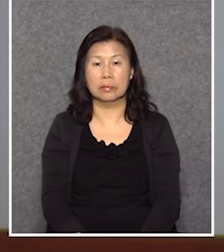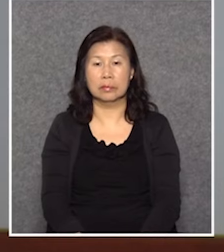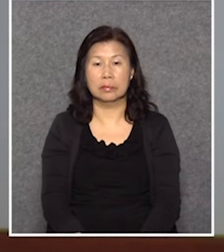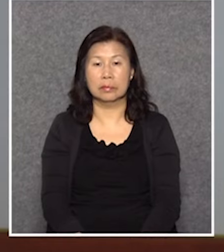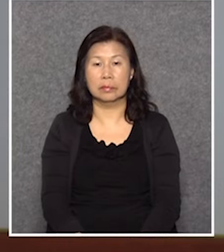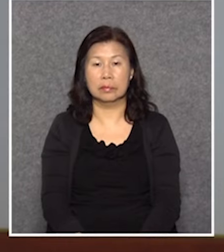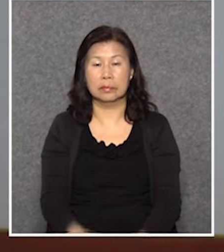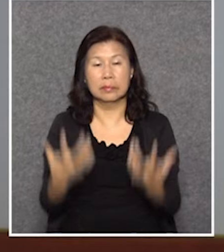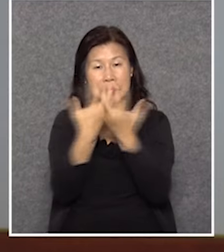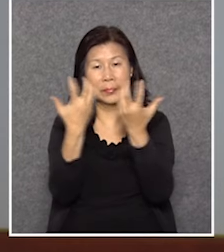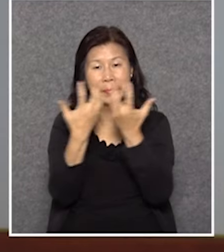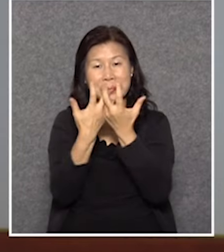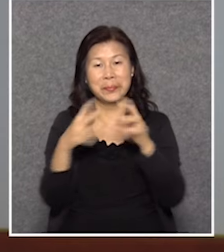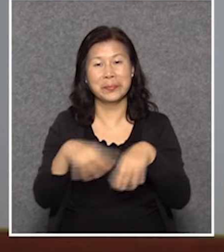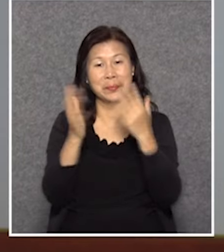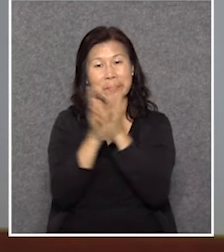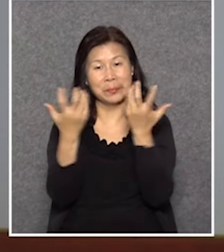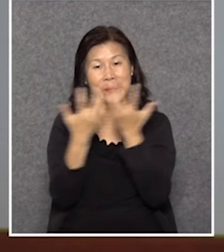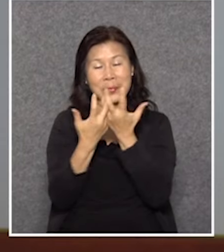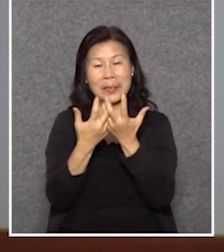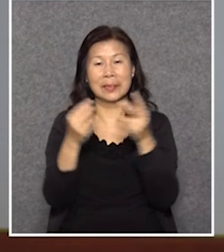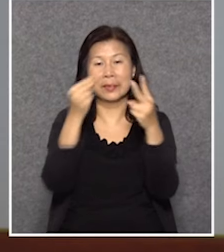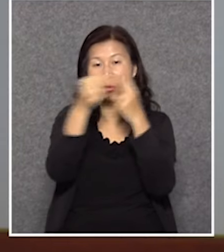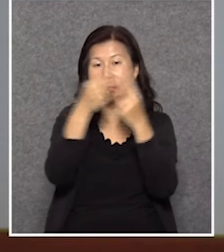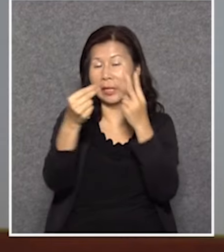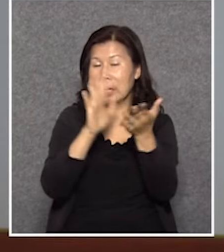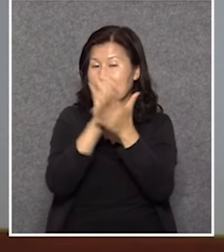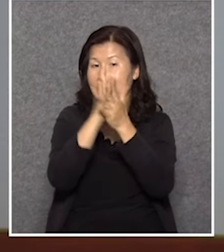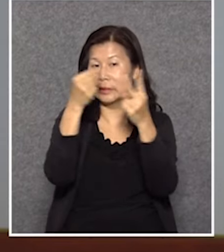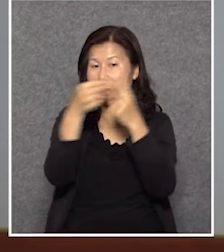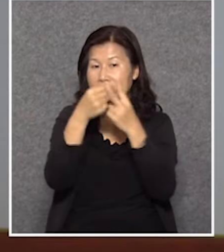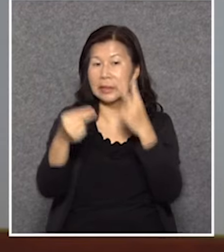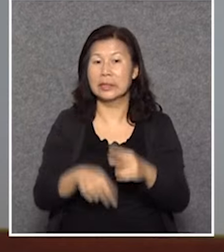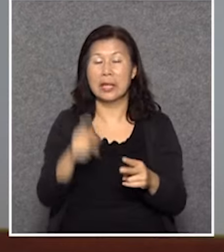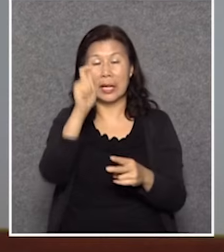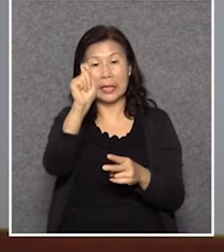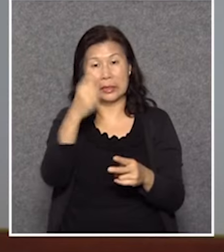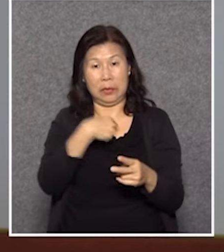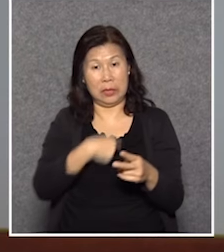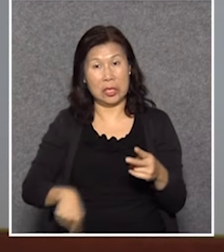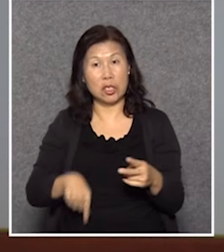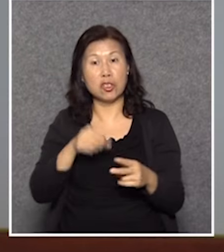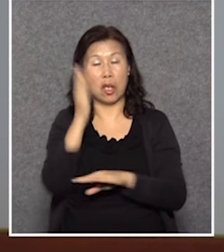我計下先，事隔27年咯。嗱，我讀阿譚耀宗嗰啲真知灼見出